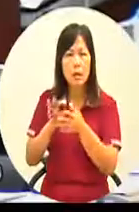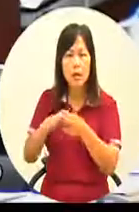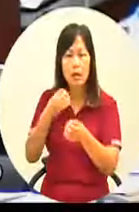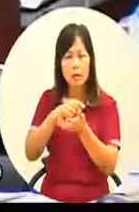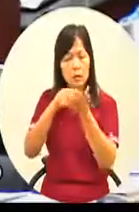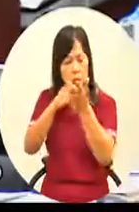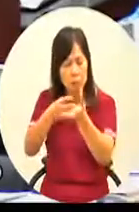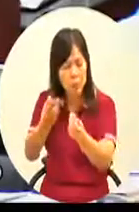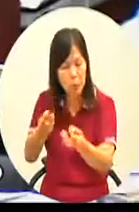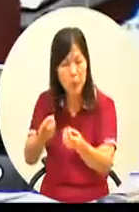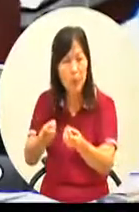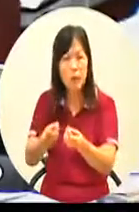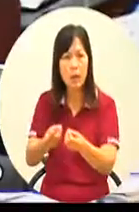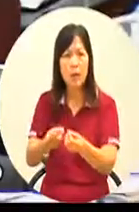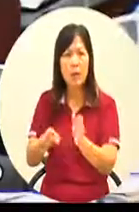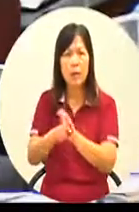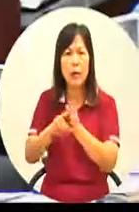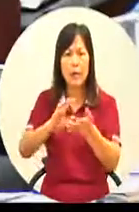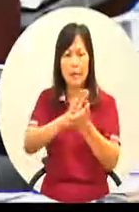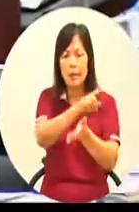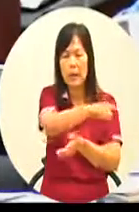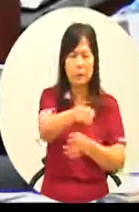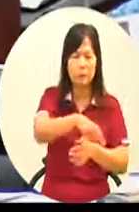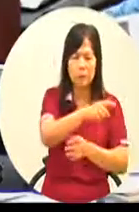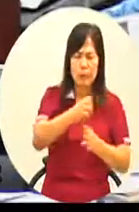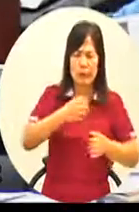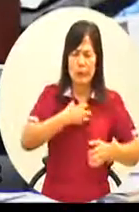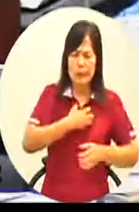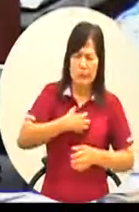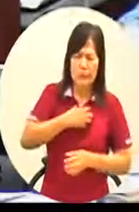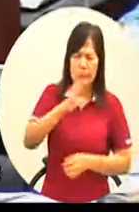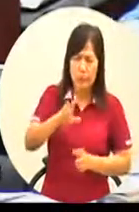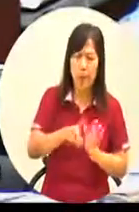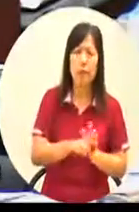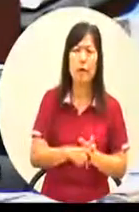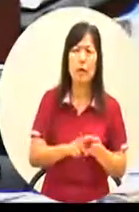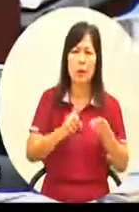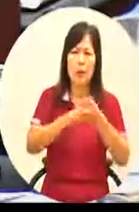报，啊引起民怨，好啊，在主